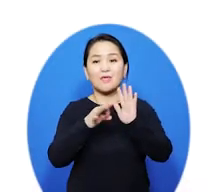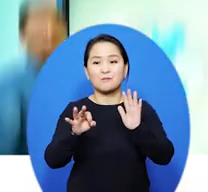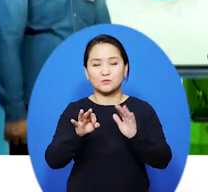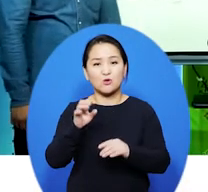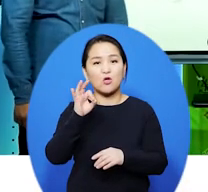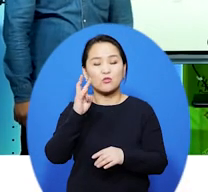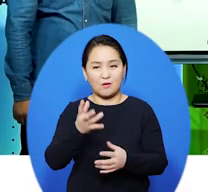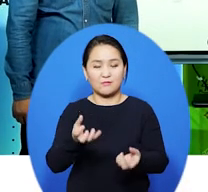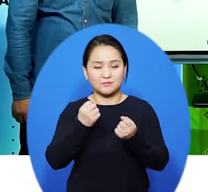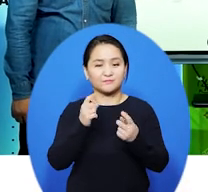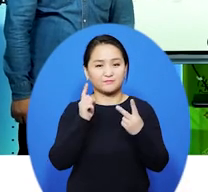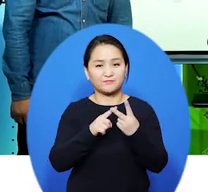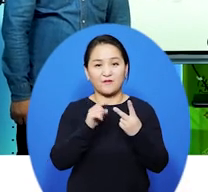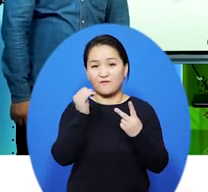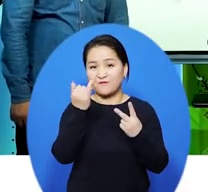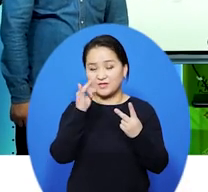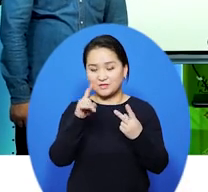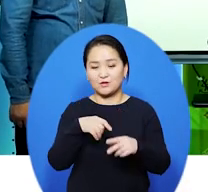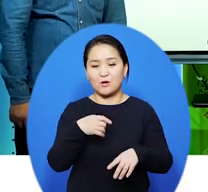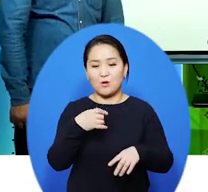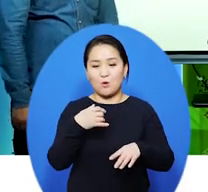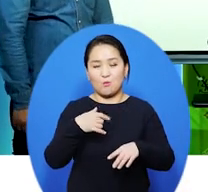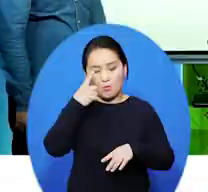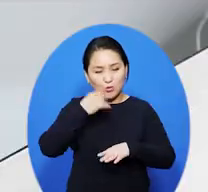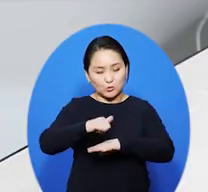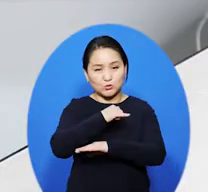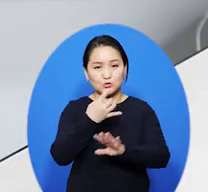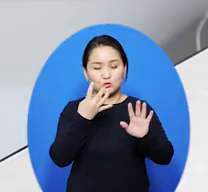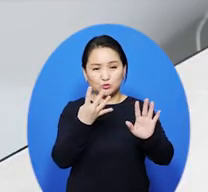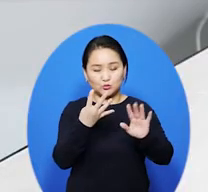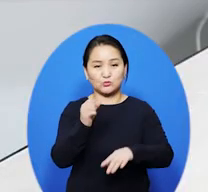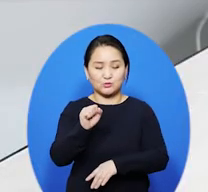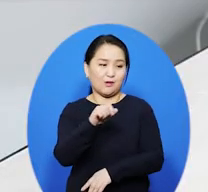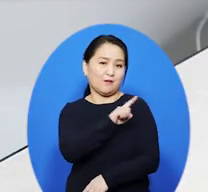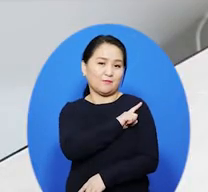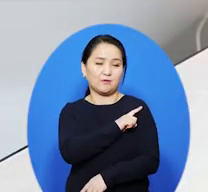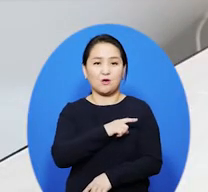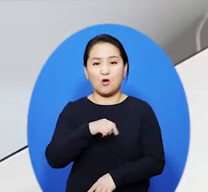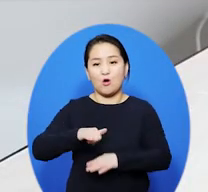авсан бахархам амжилттай багш байна. Физикийн багш хэм бол улсын 9 удаагийн авраг олон улсын мөнгөн